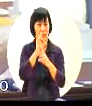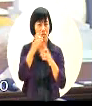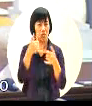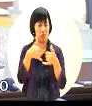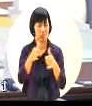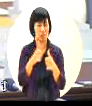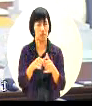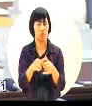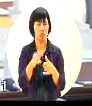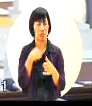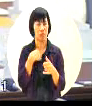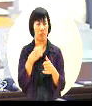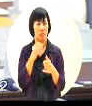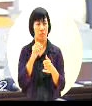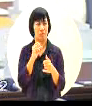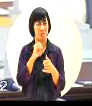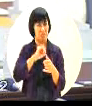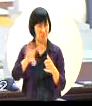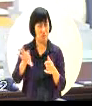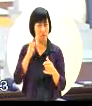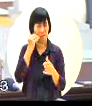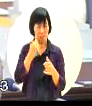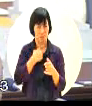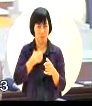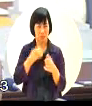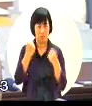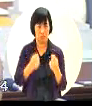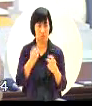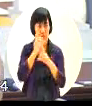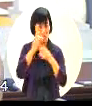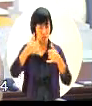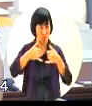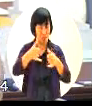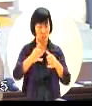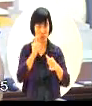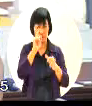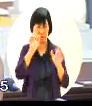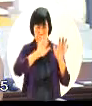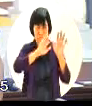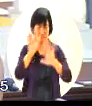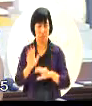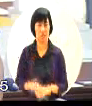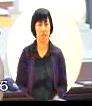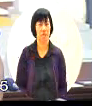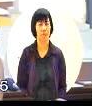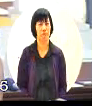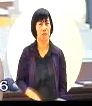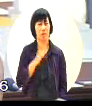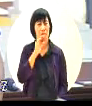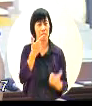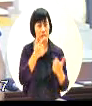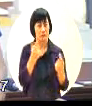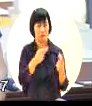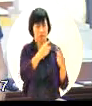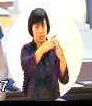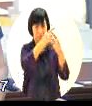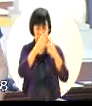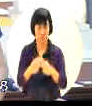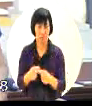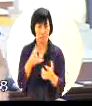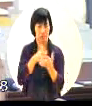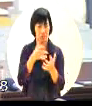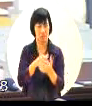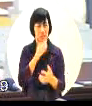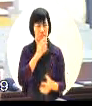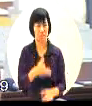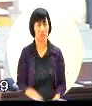商的选区，我的选民，啊伊伫罗德个地，啊是，这是毋是咱来全盘来检讨